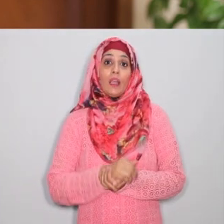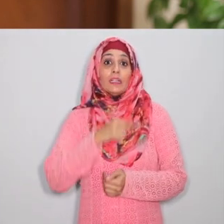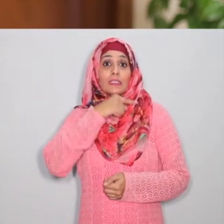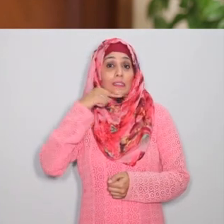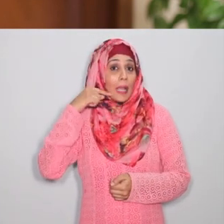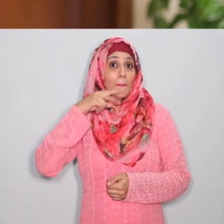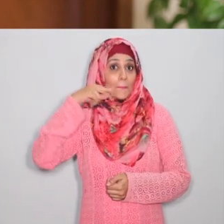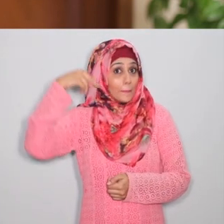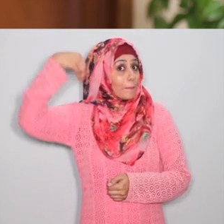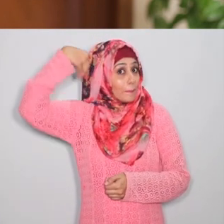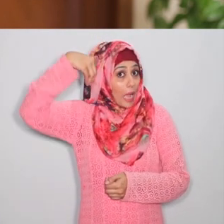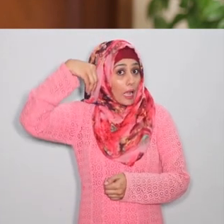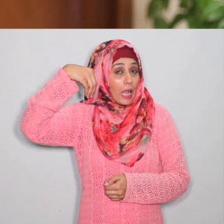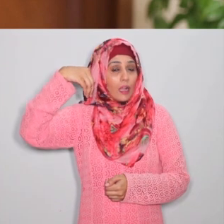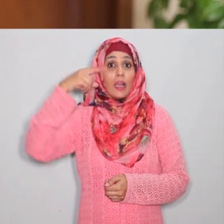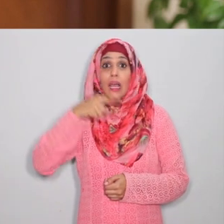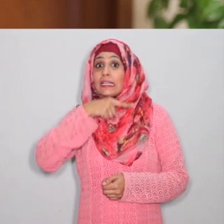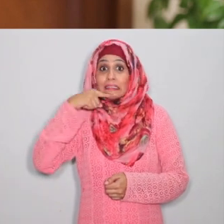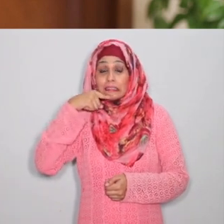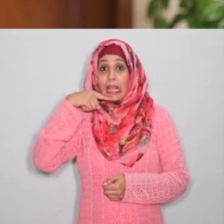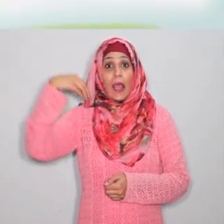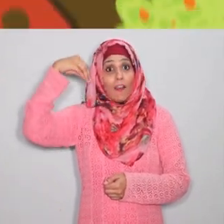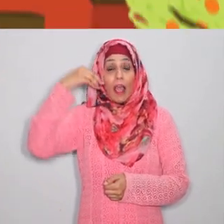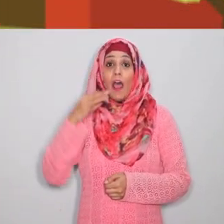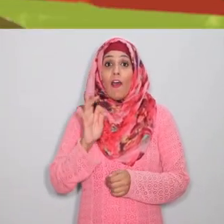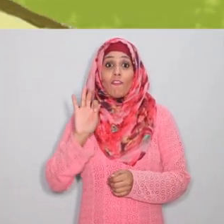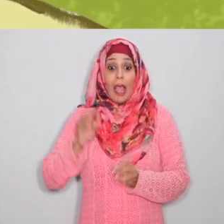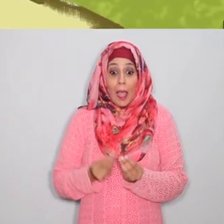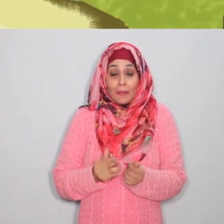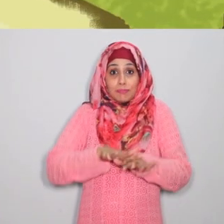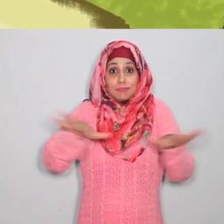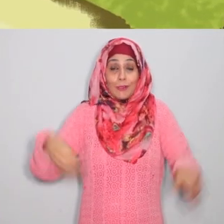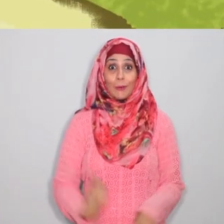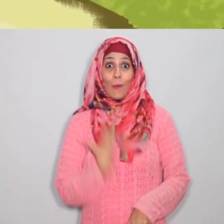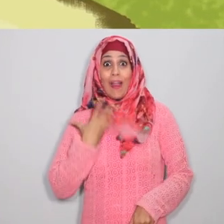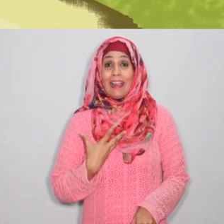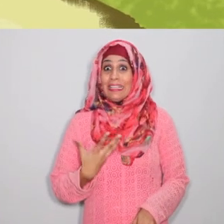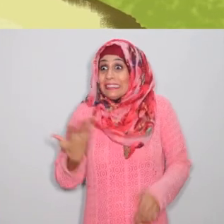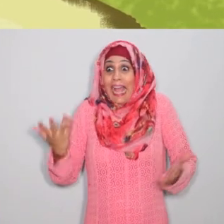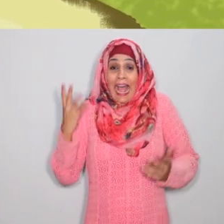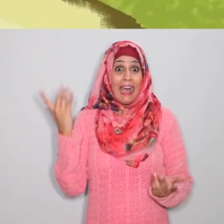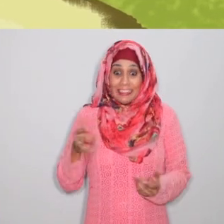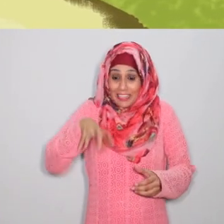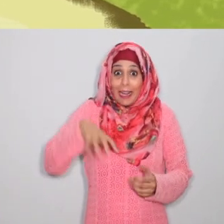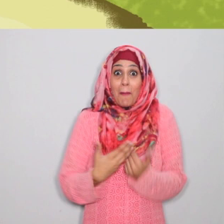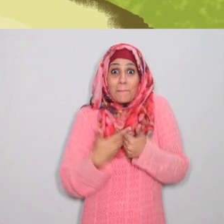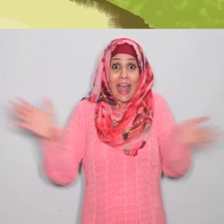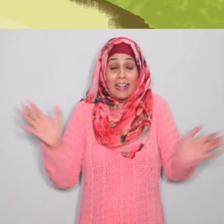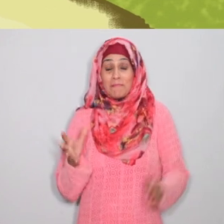पर पहुंचकर बहुत खुश में एक तो